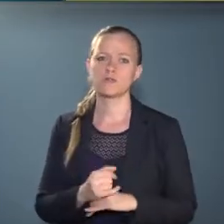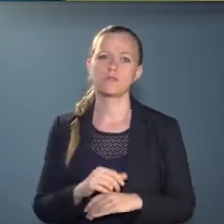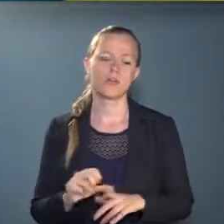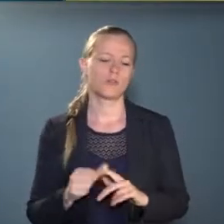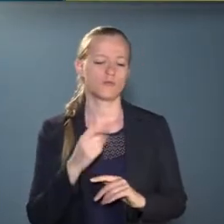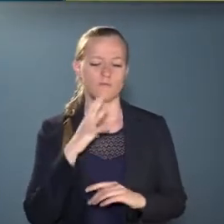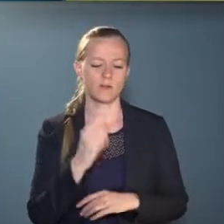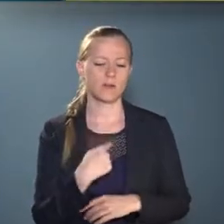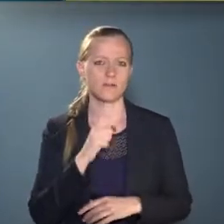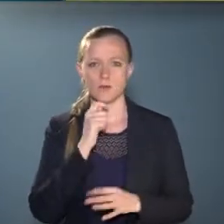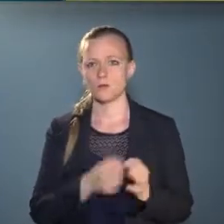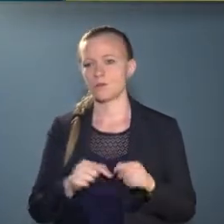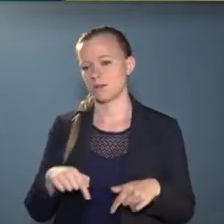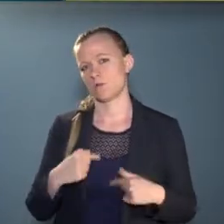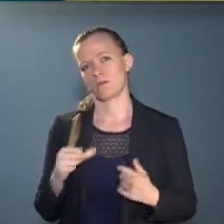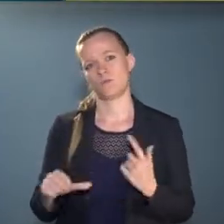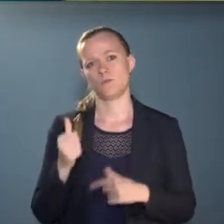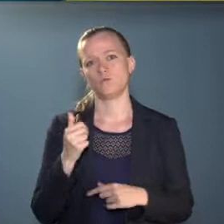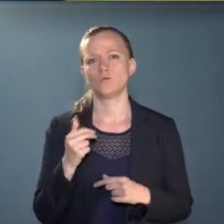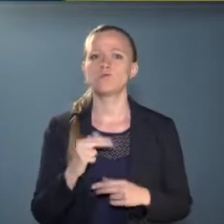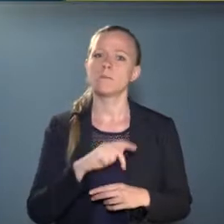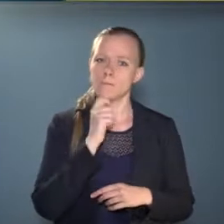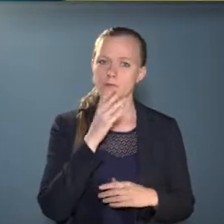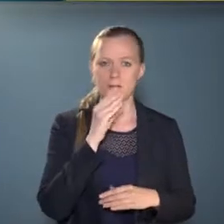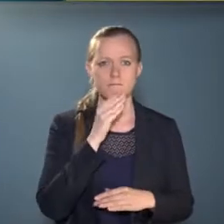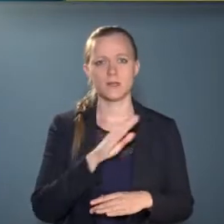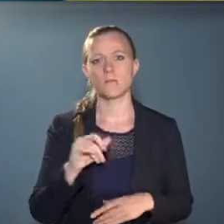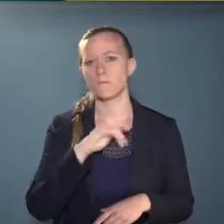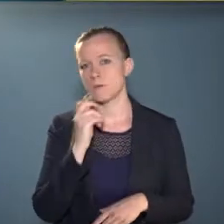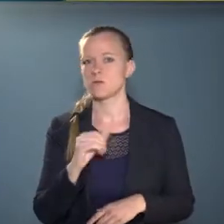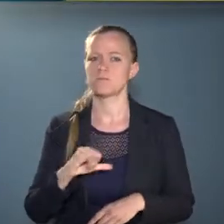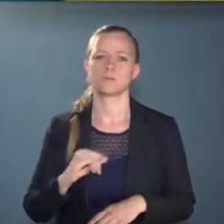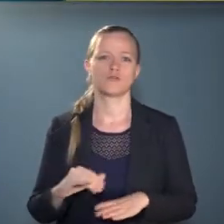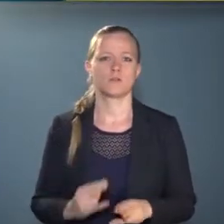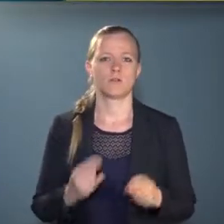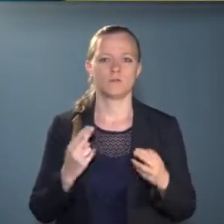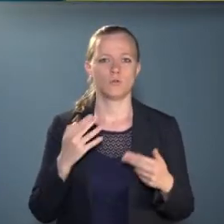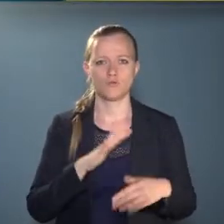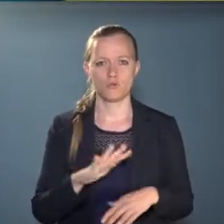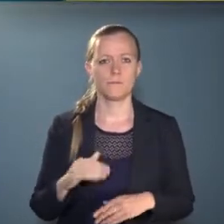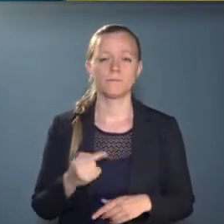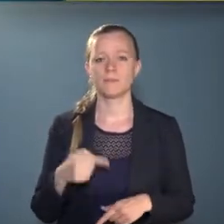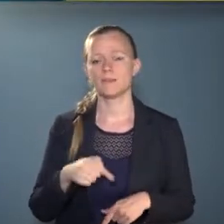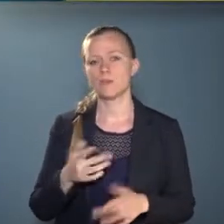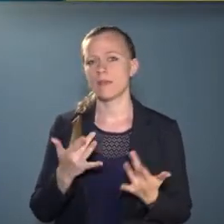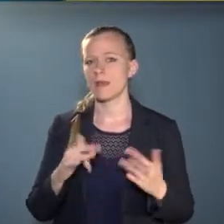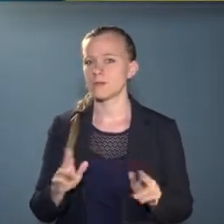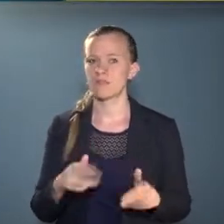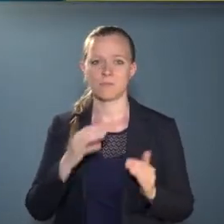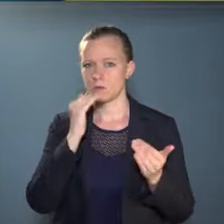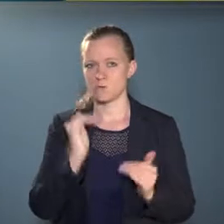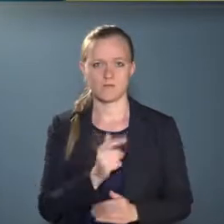először Magyarországon, szerintem nekünk az a fontosabb. A magyar embereknek, a magyarok biztonsága a legfontosabb. Én azt gondolom, hogy itthon a helyzet nem